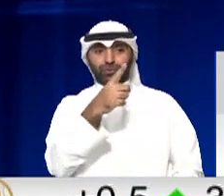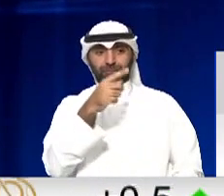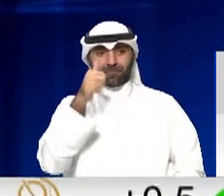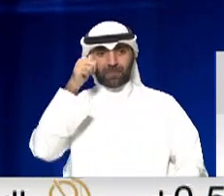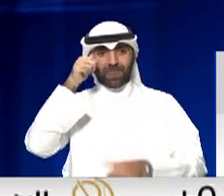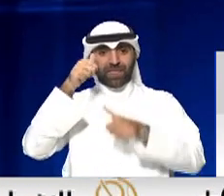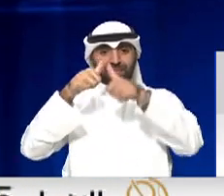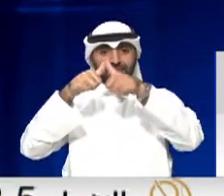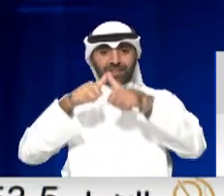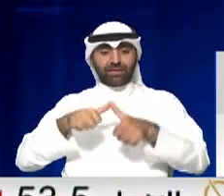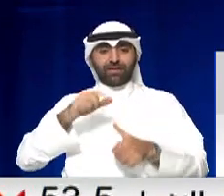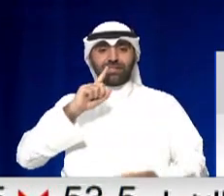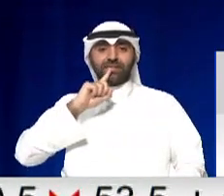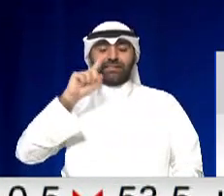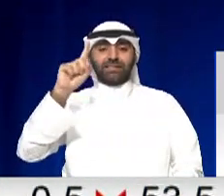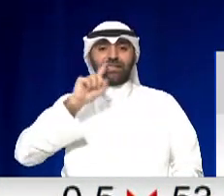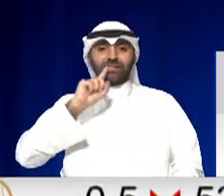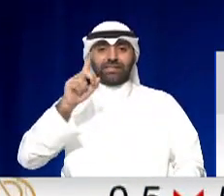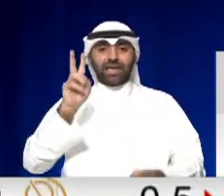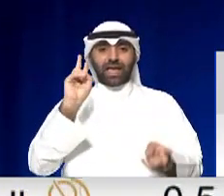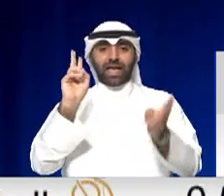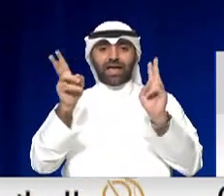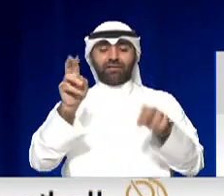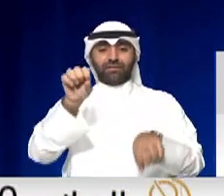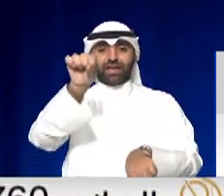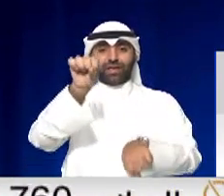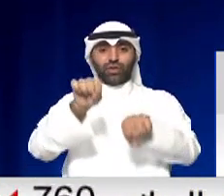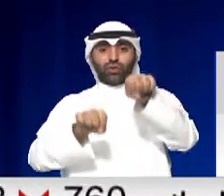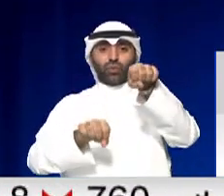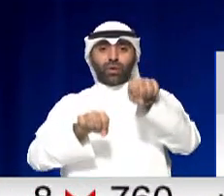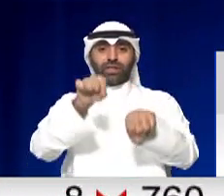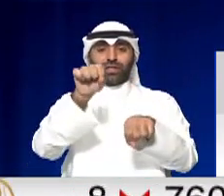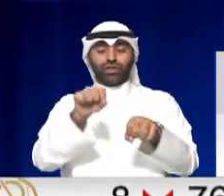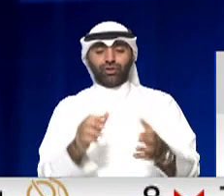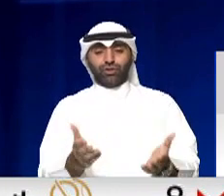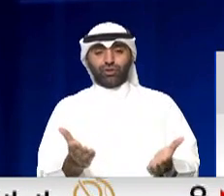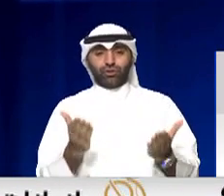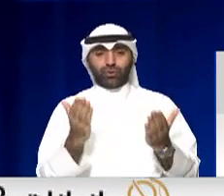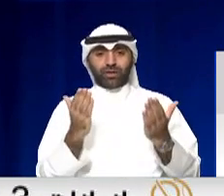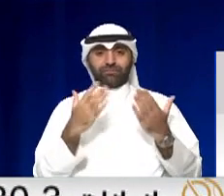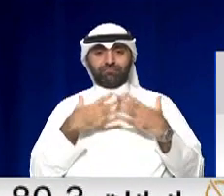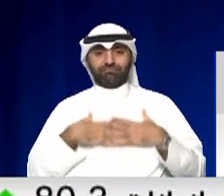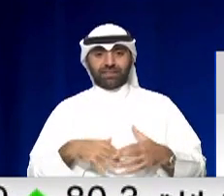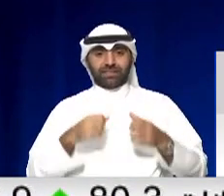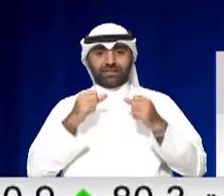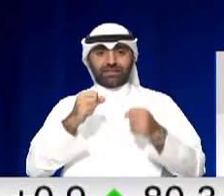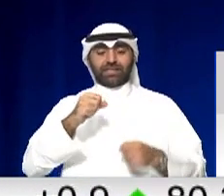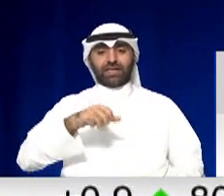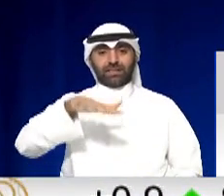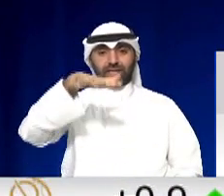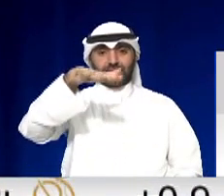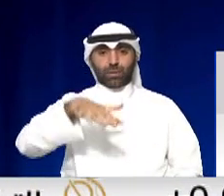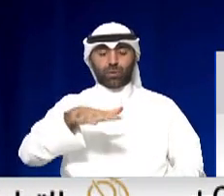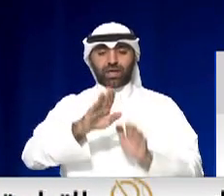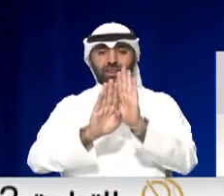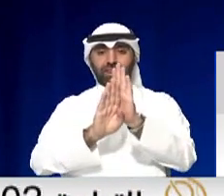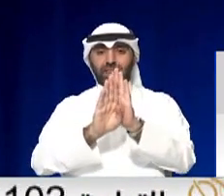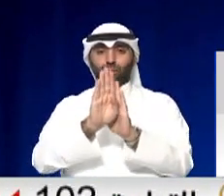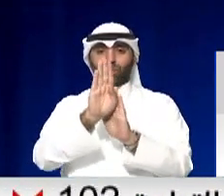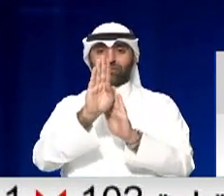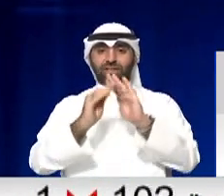بمناسبة العيد الوطني لبلاده، متمنيا سمو ورعاه الله لفخامته موفور الصحة والعافية